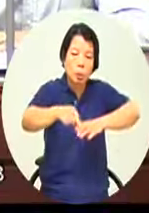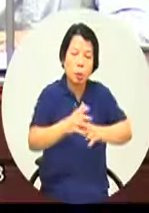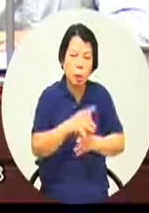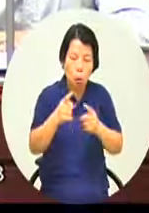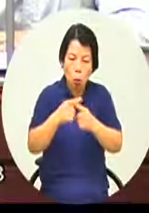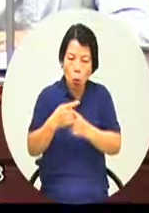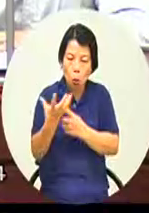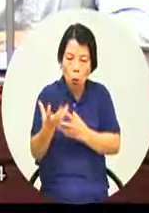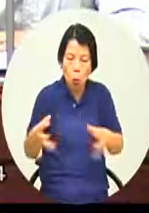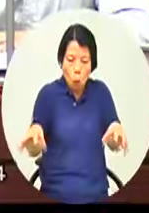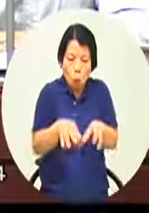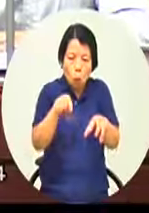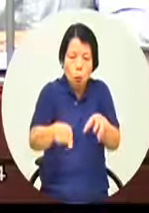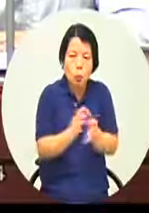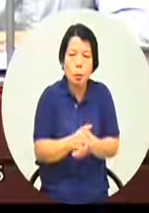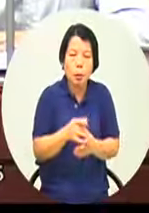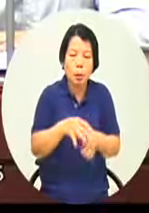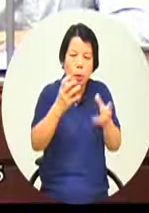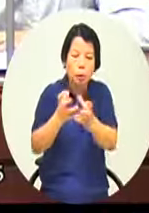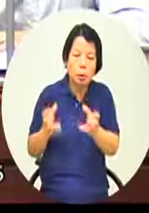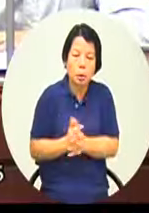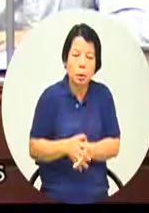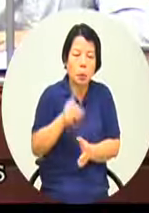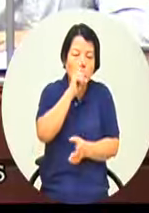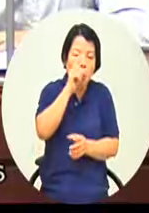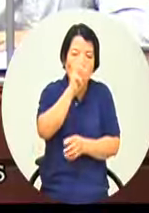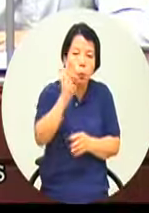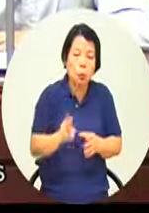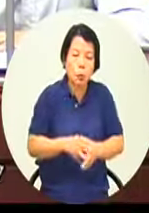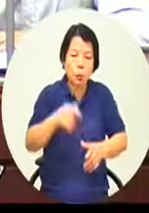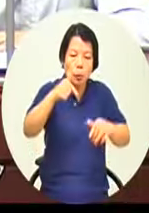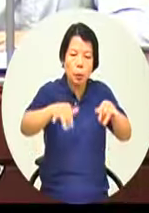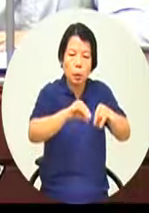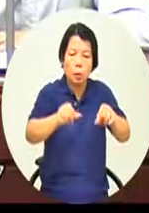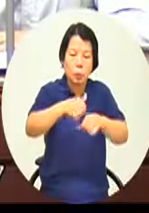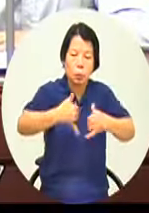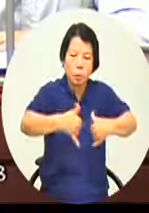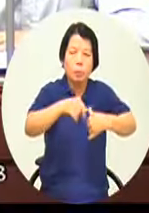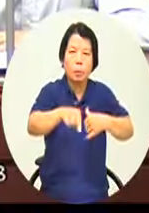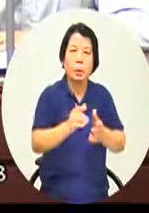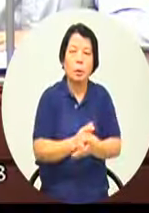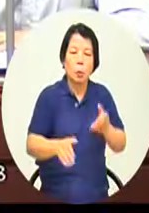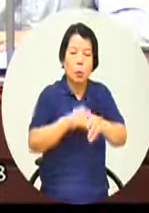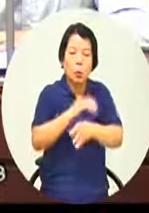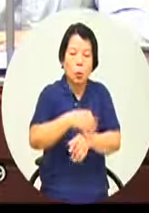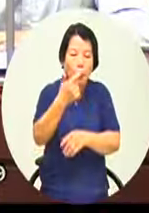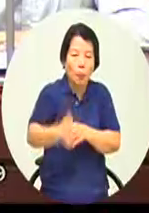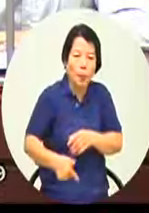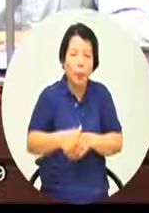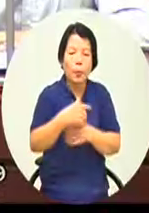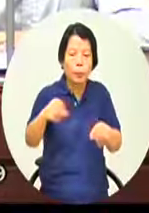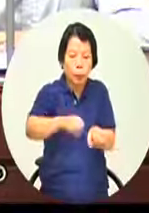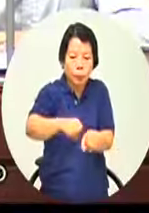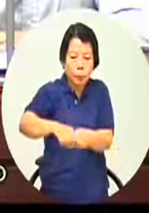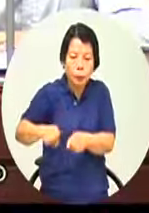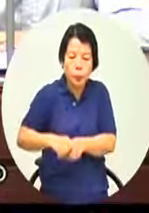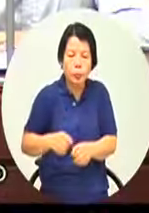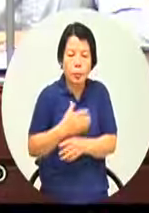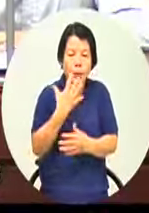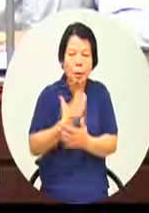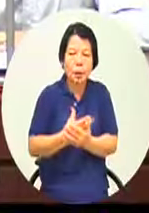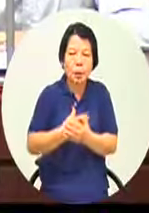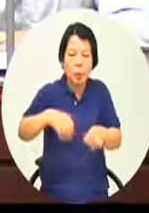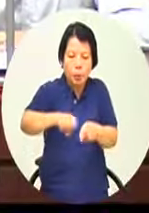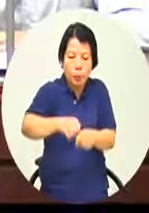们有建置污水下水道， 是， 所以这个部分我们都陆续完成了这一个相关的污水用户接管还有截流。